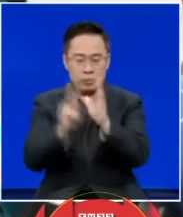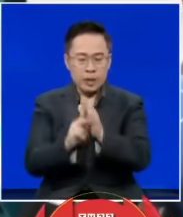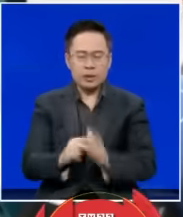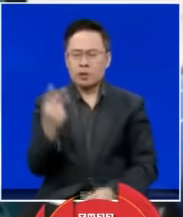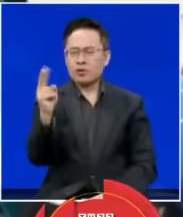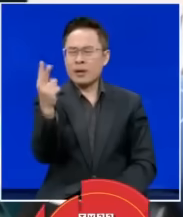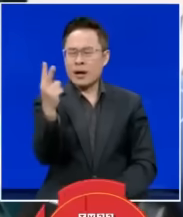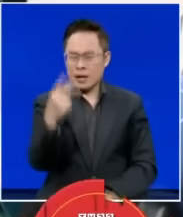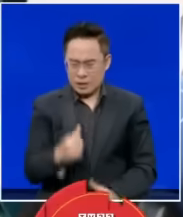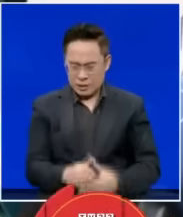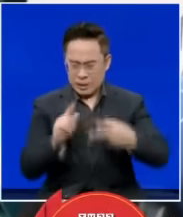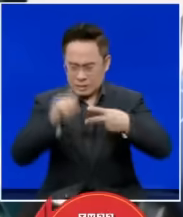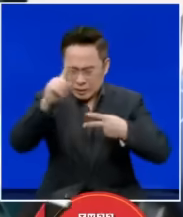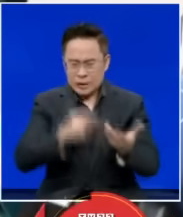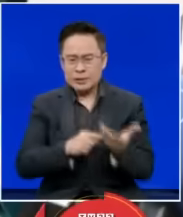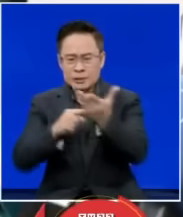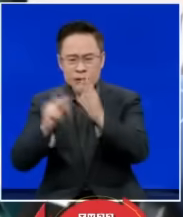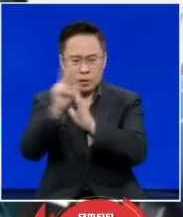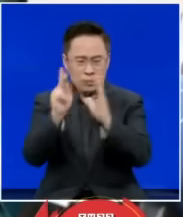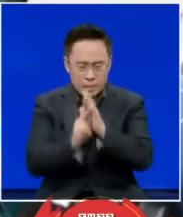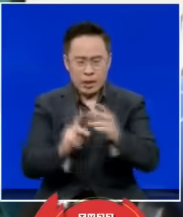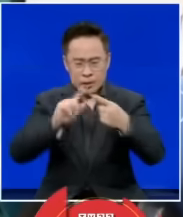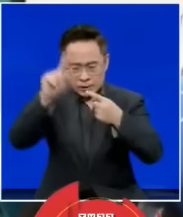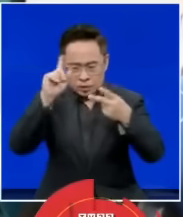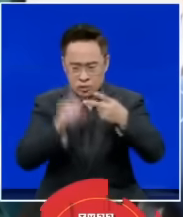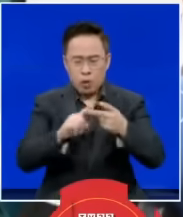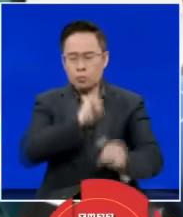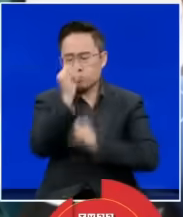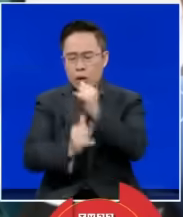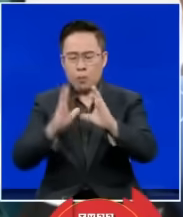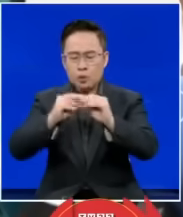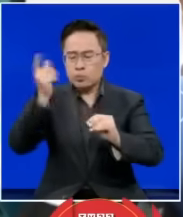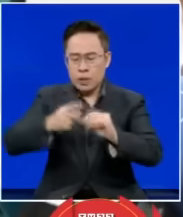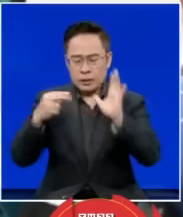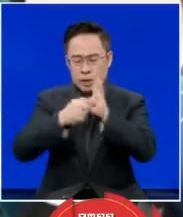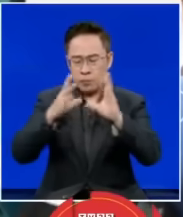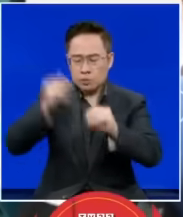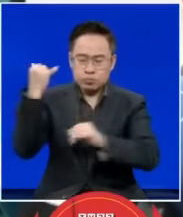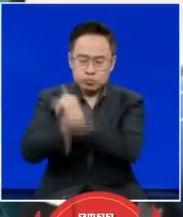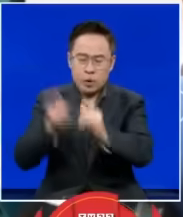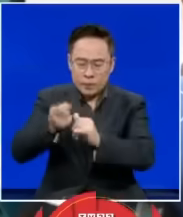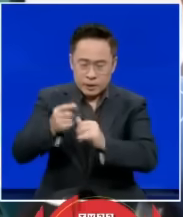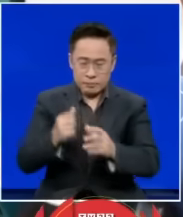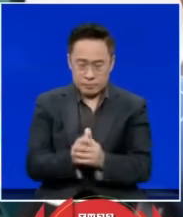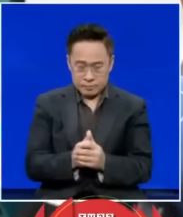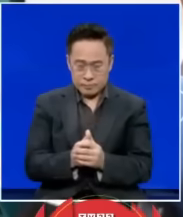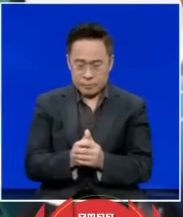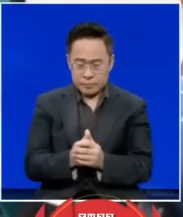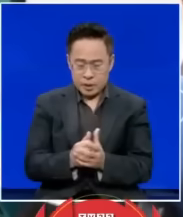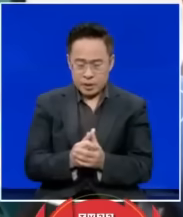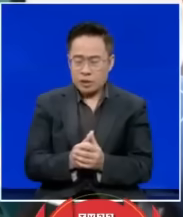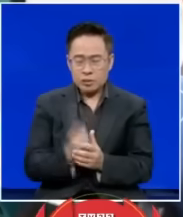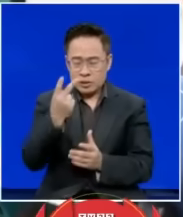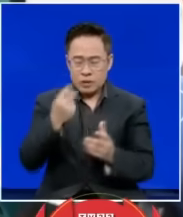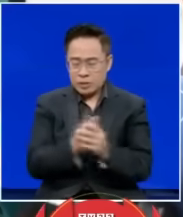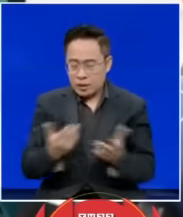ไปจินตนาการเอาฟังอีกรอบนึง ก็มีชื่อของคุณหมอชนน่านแล้วก็คุณสุทินคลังแสงว่าจะอาจ